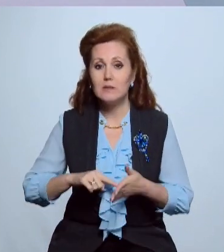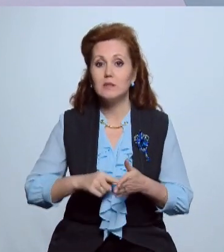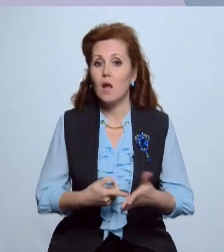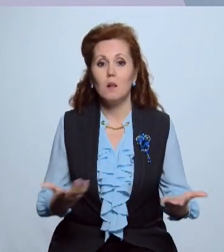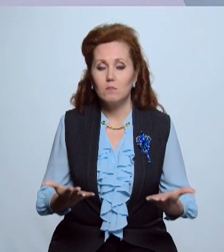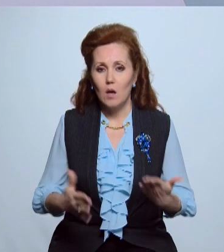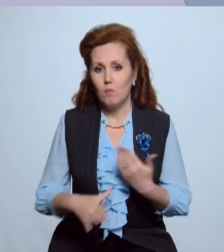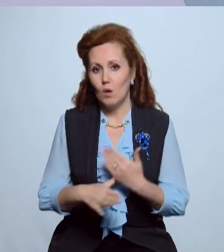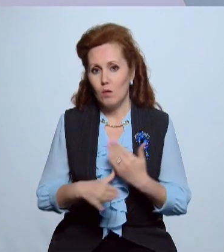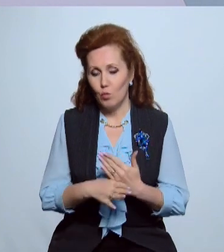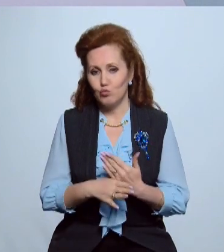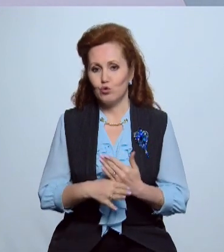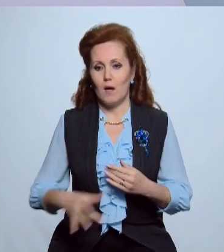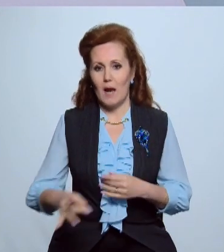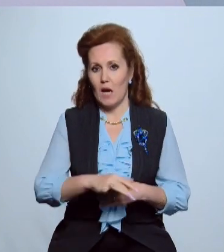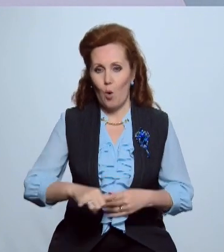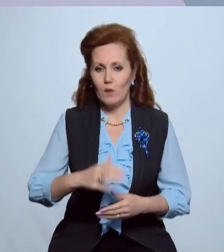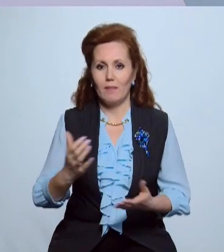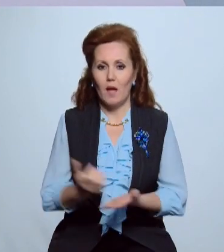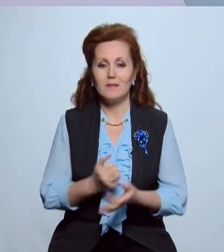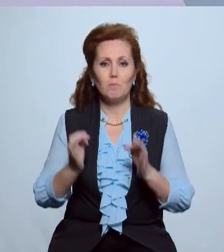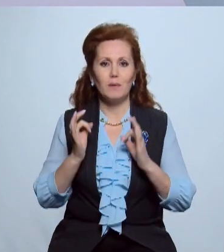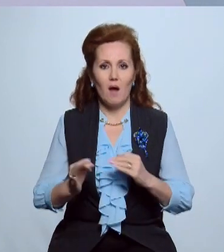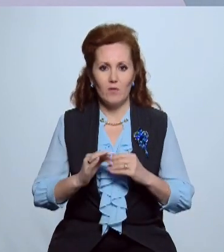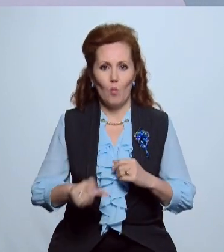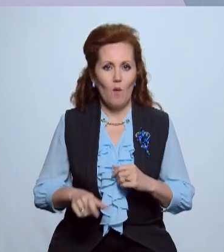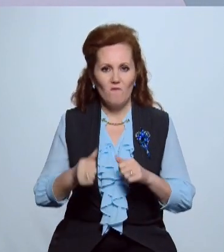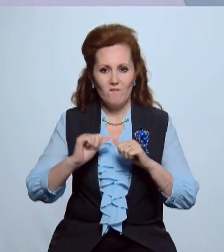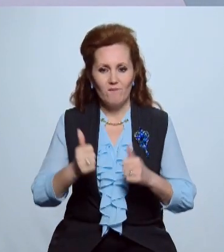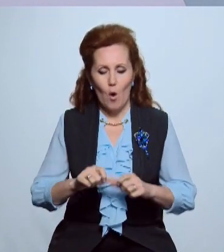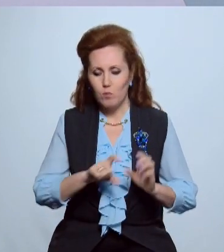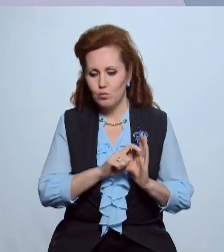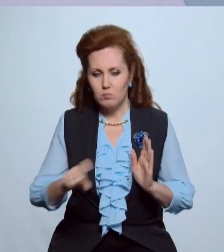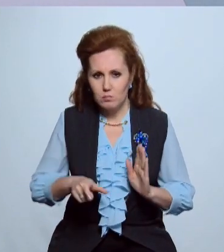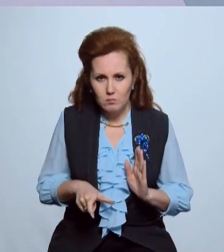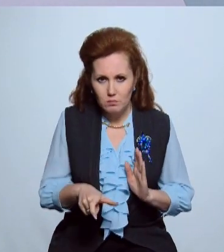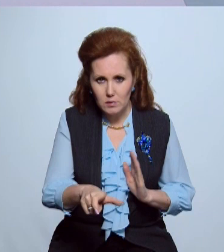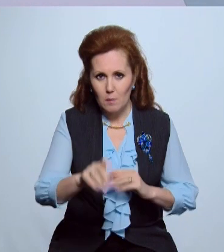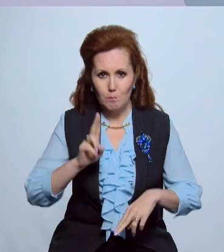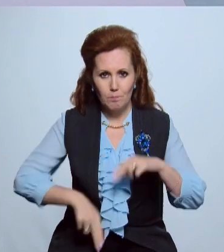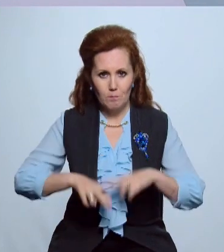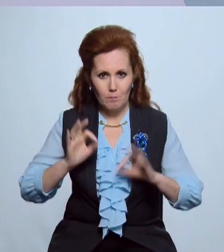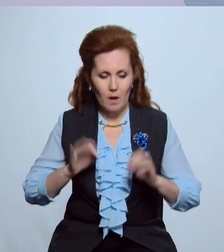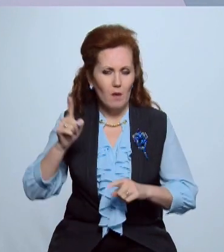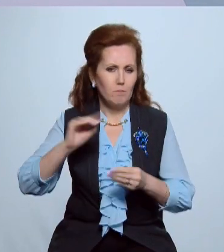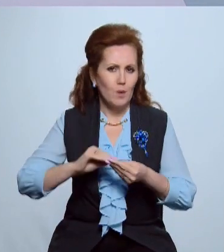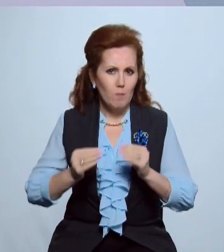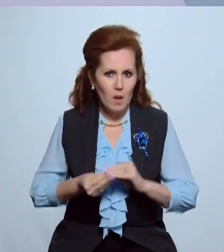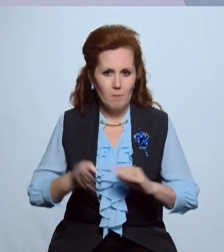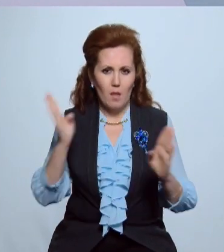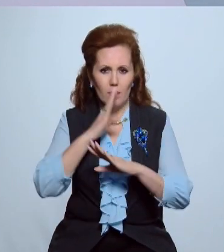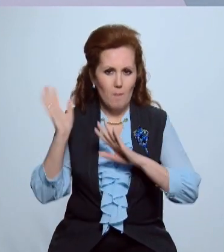найти правильную формулу ремонта трасс на севере республики. Многие дороги там проблемные, и непогоду им пережить